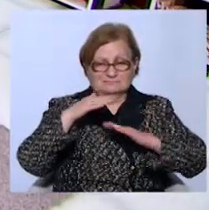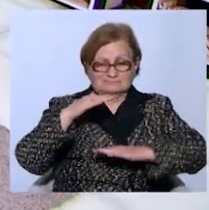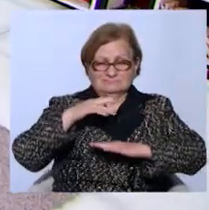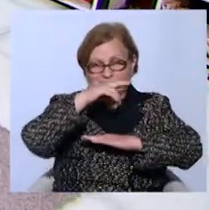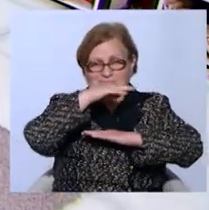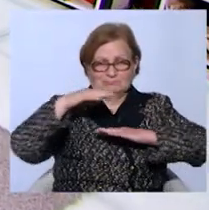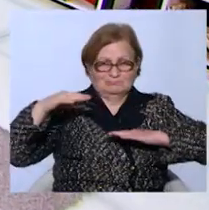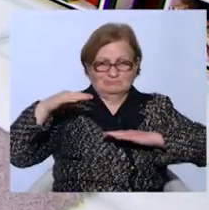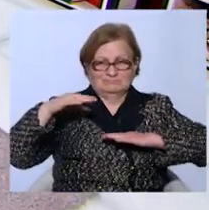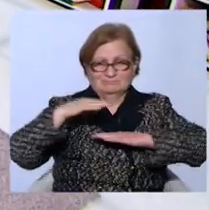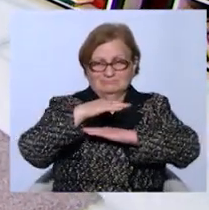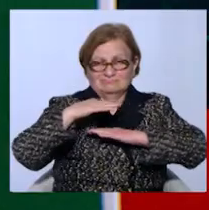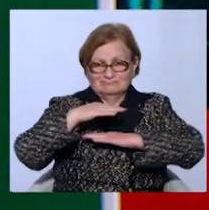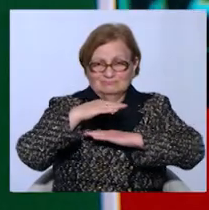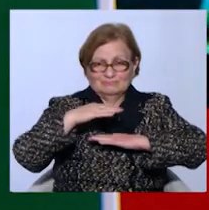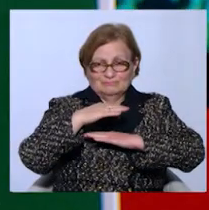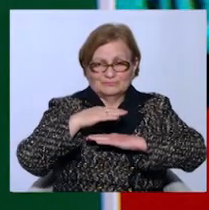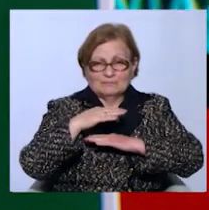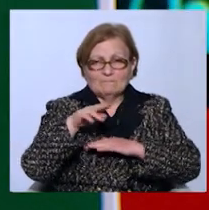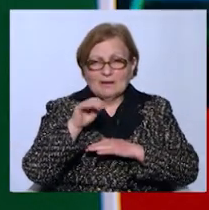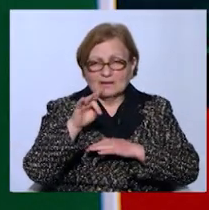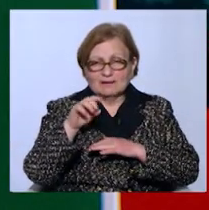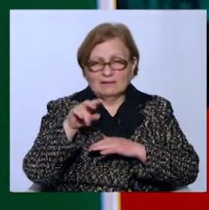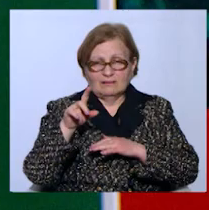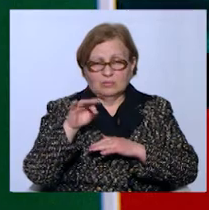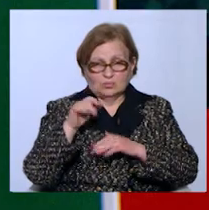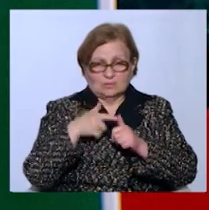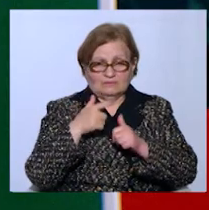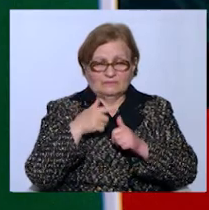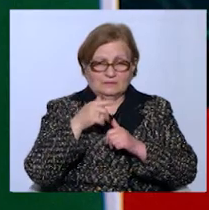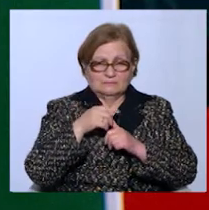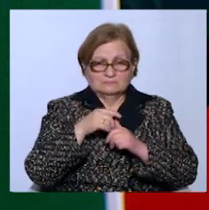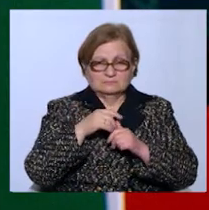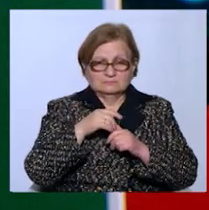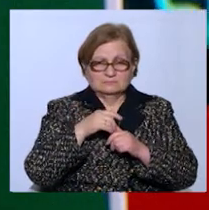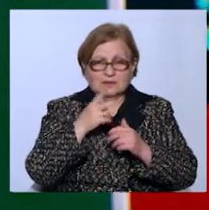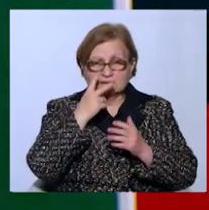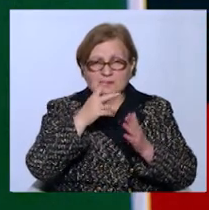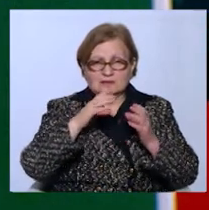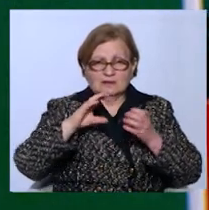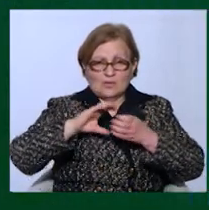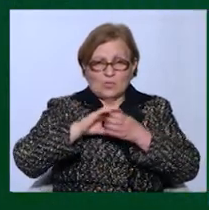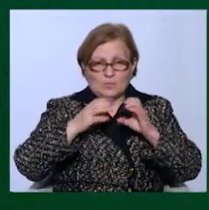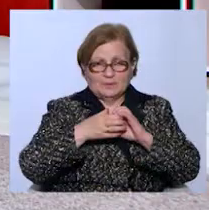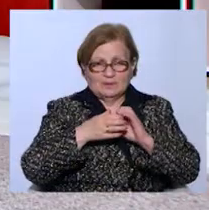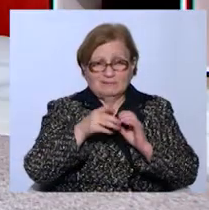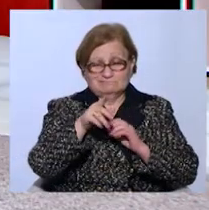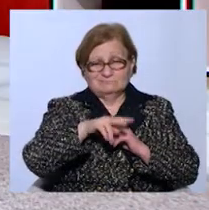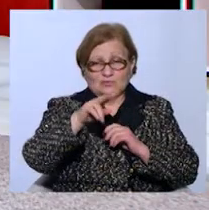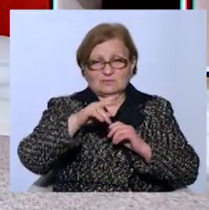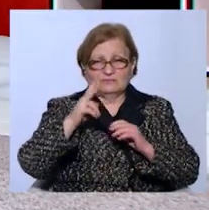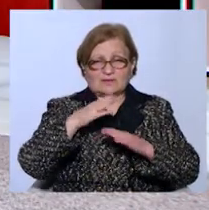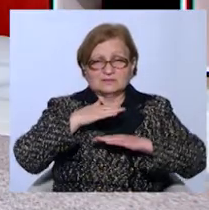აი სიბტყეები, პარალელური სიბტყეები, ეს არის. წარმოიდგინეთ, აი კუბი. ხედავთ, რომ ესა და ეს არის